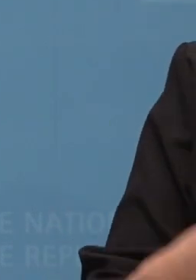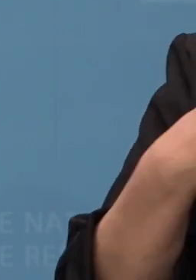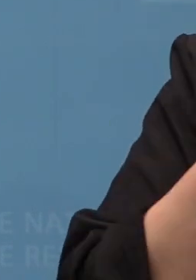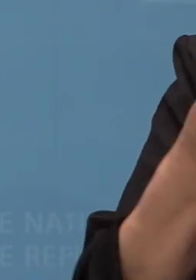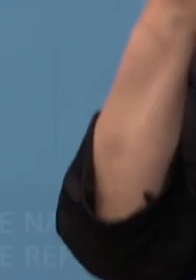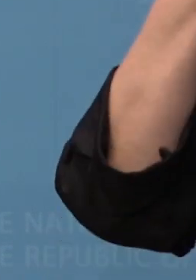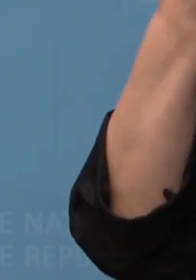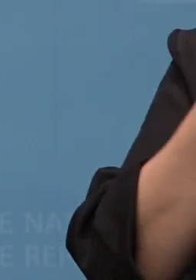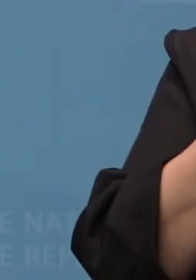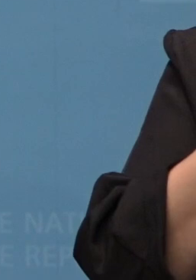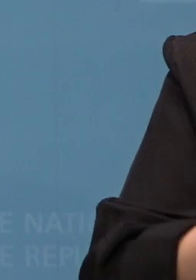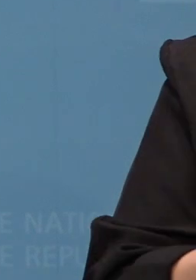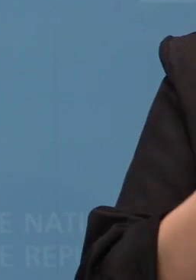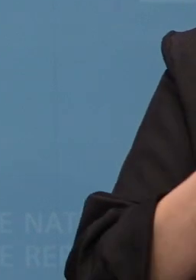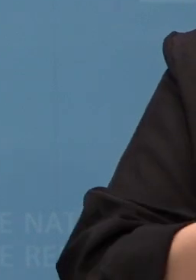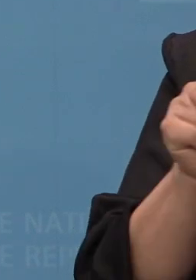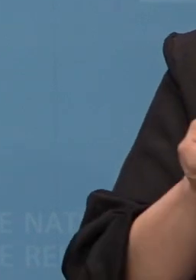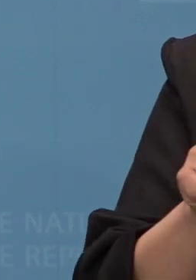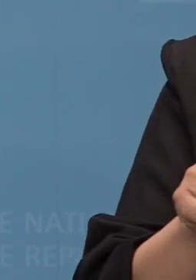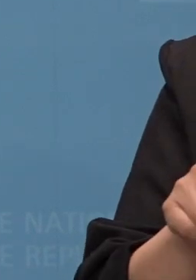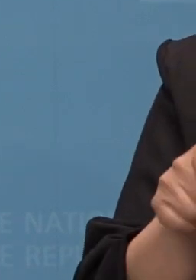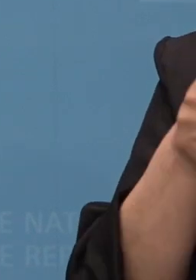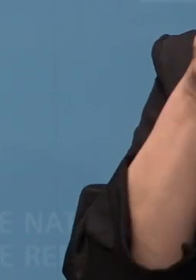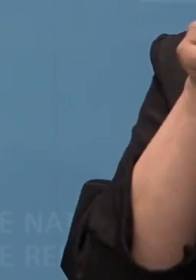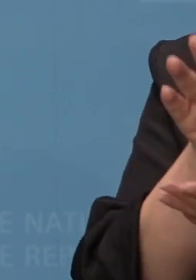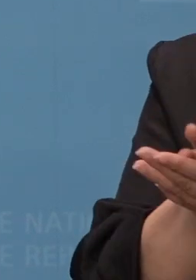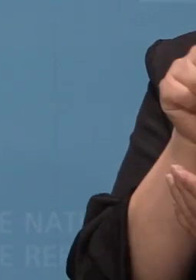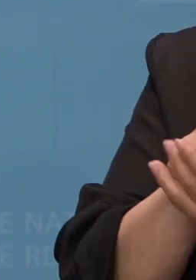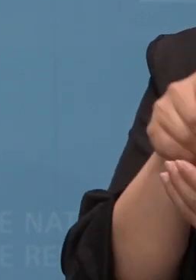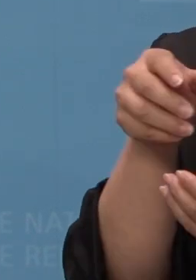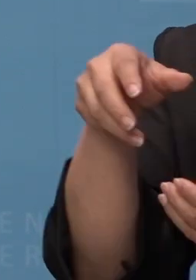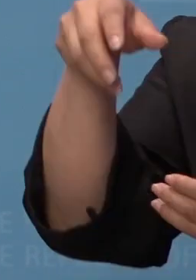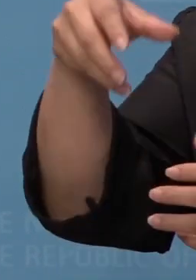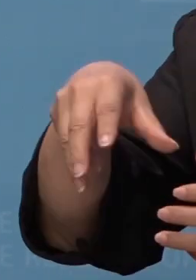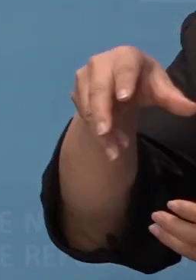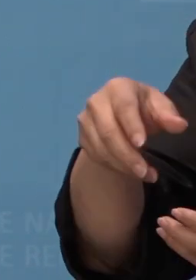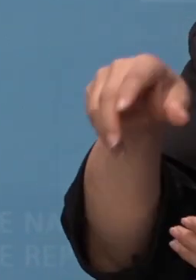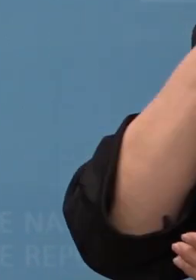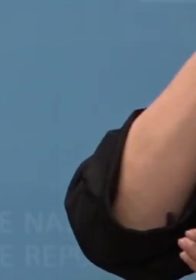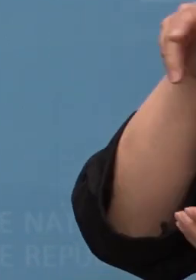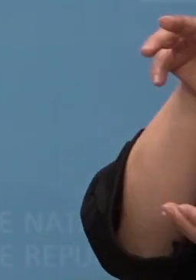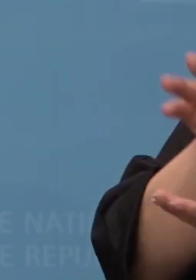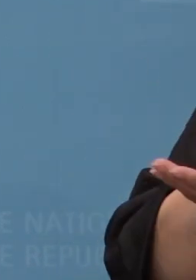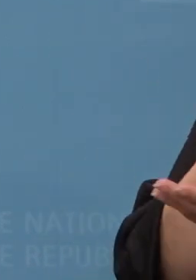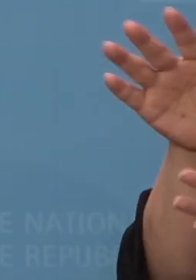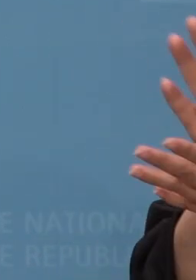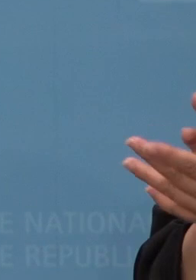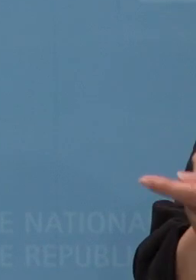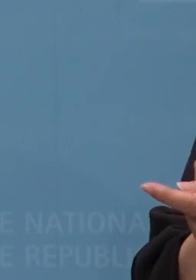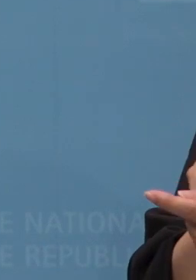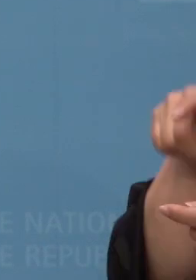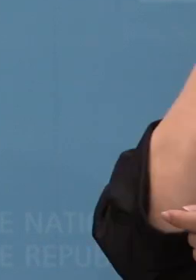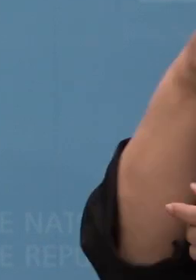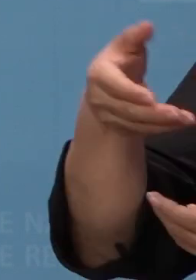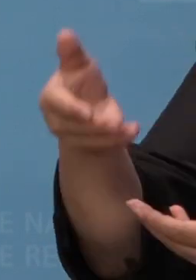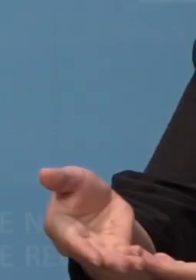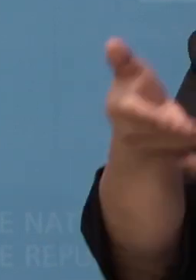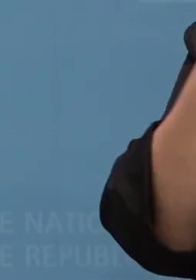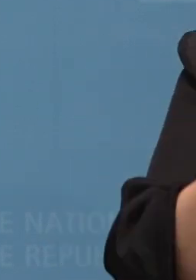안전성 검토의 핵심인 오염수 직접 채취는 금지되었고 민간 전문가는